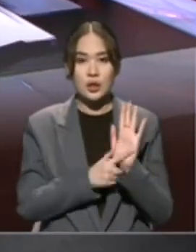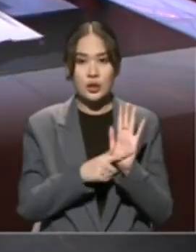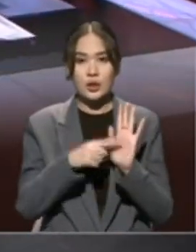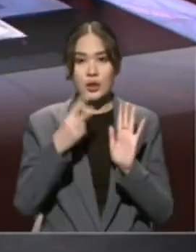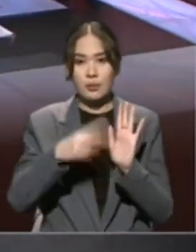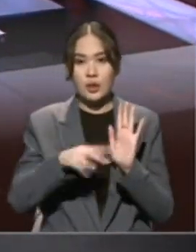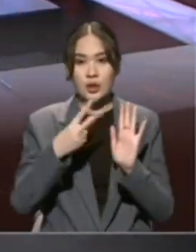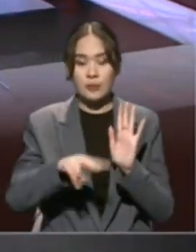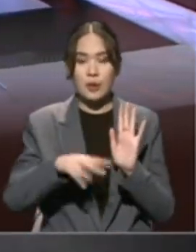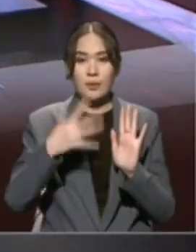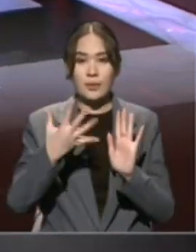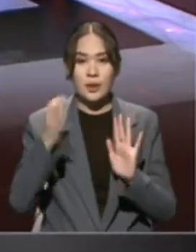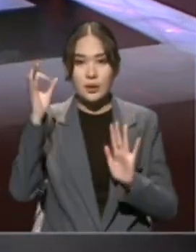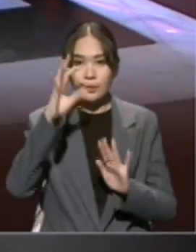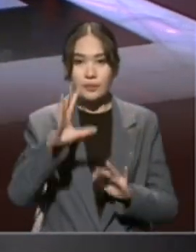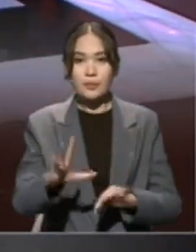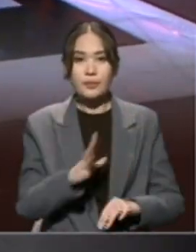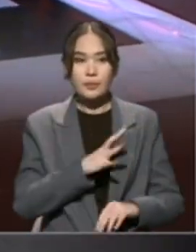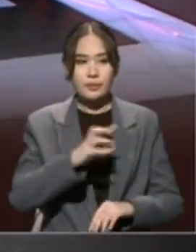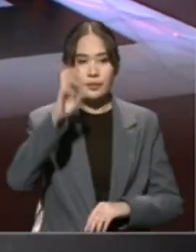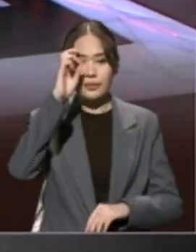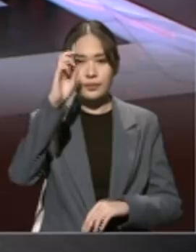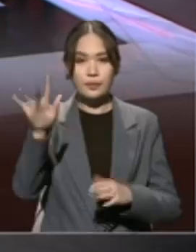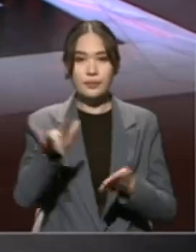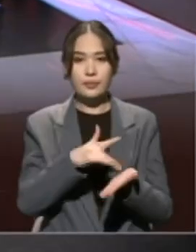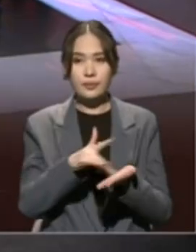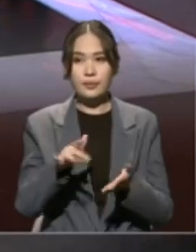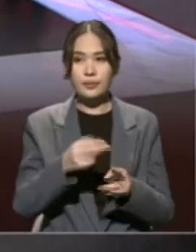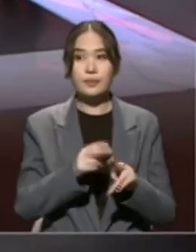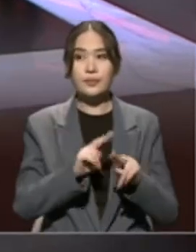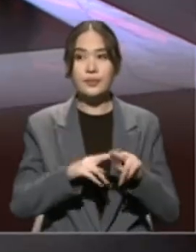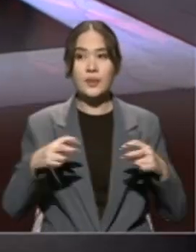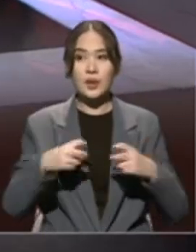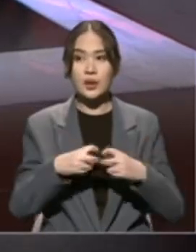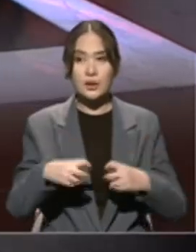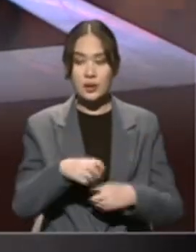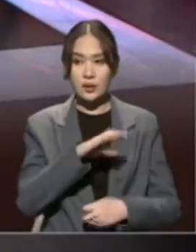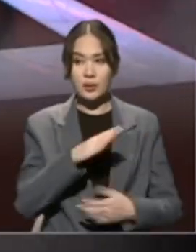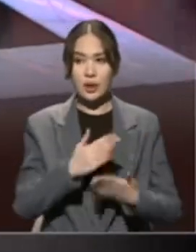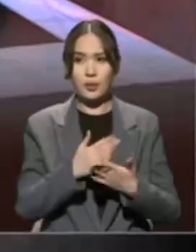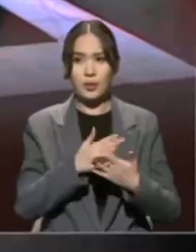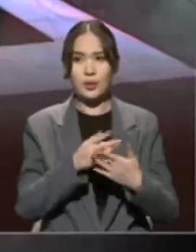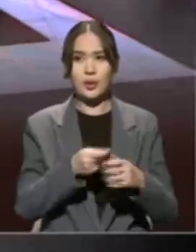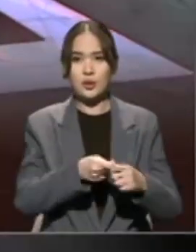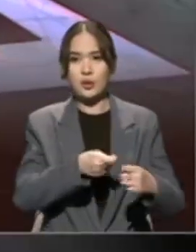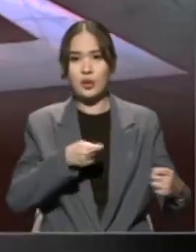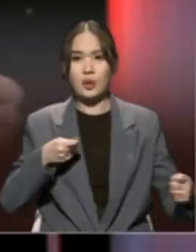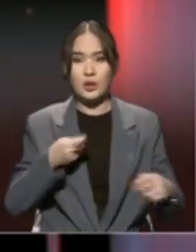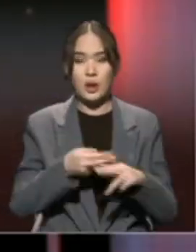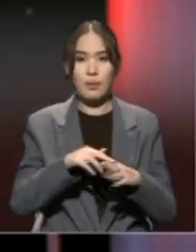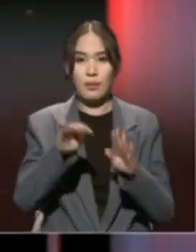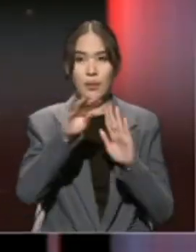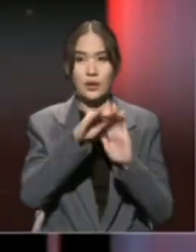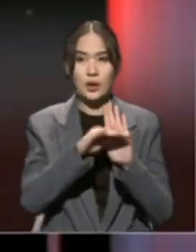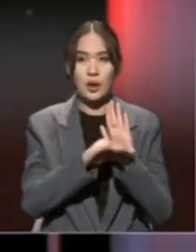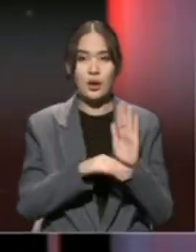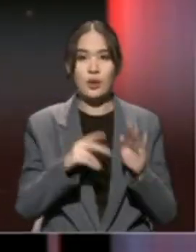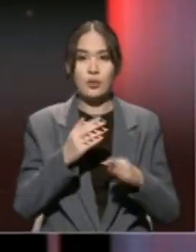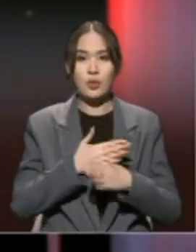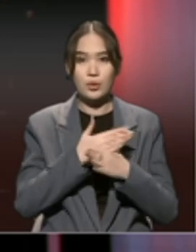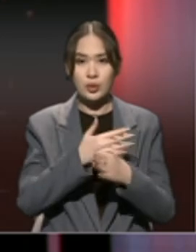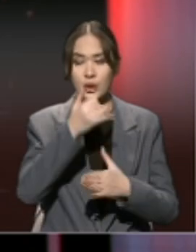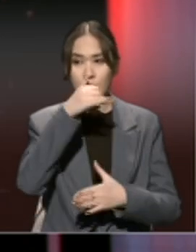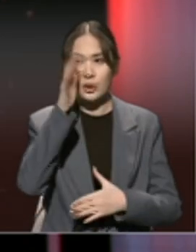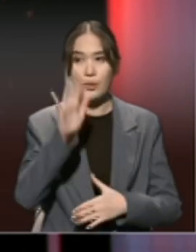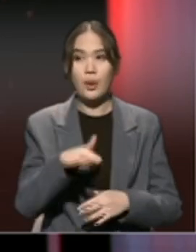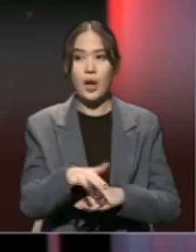өзі мемлекеттің қазынасы деген мемлекеттің бюджеттің бұл енді резина емес қой, созыла береді, созыла береді. Ол қайта-қайта бағдарлама бөле алмайды мысалы. Онда мойындау. Енді